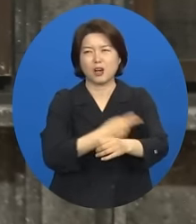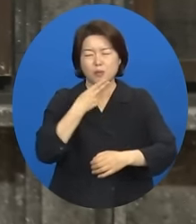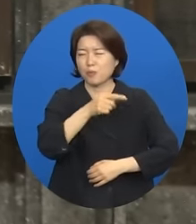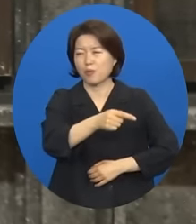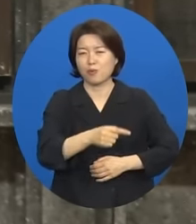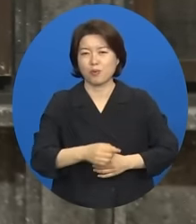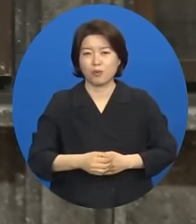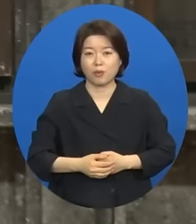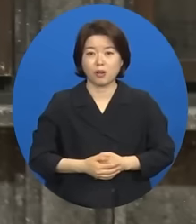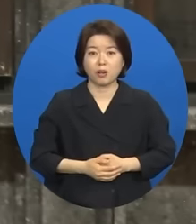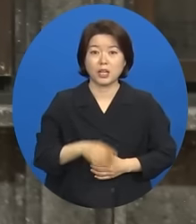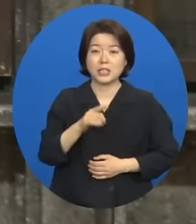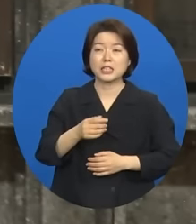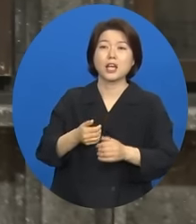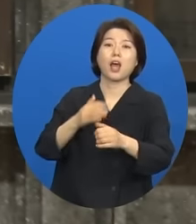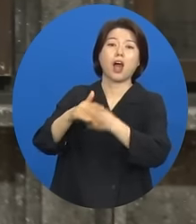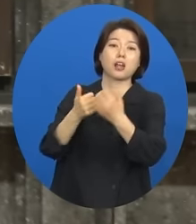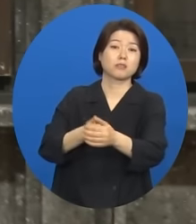이게 우리가 이기는 거예요.